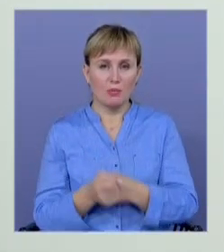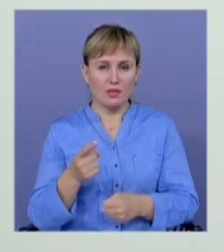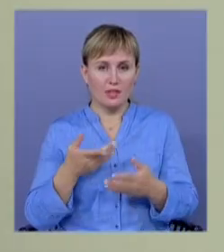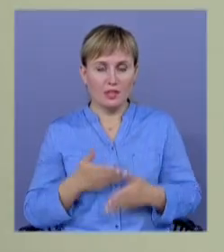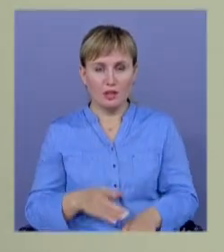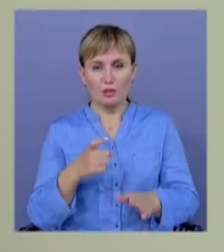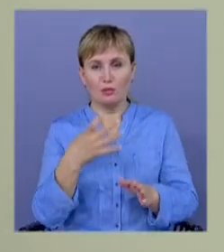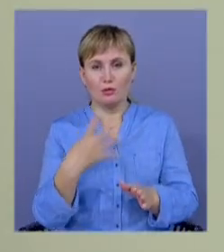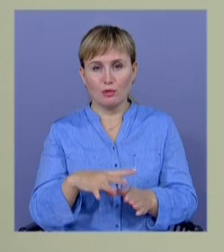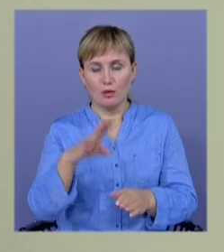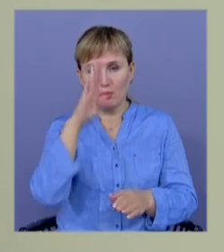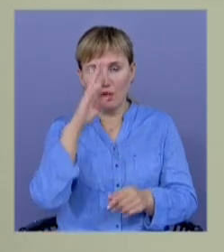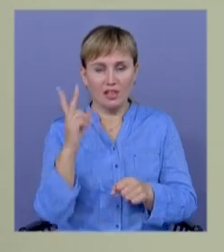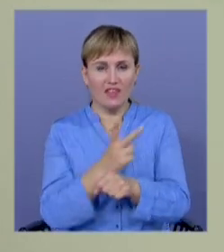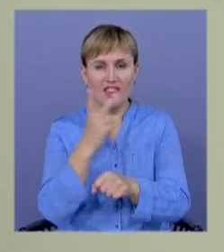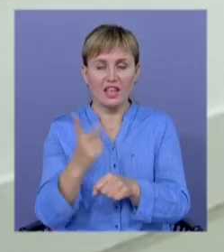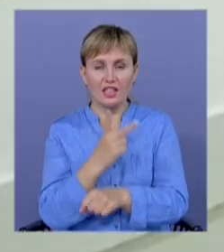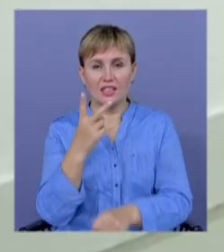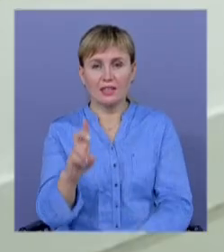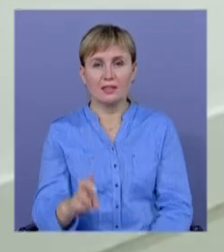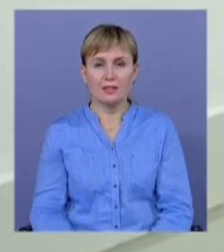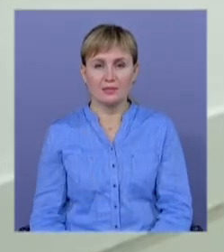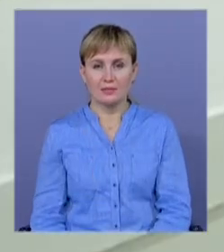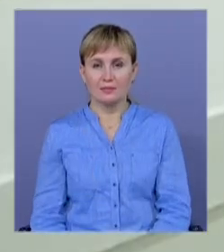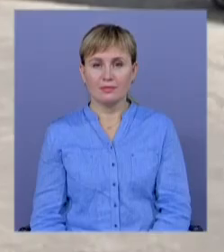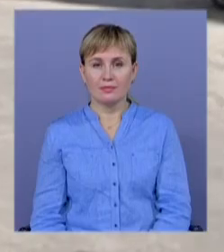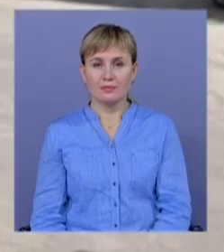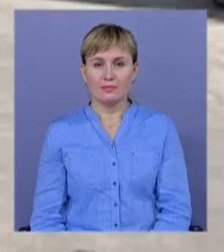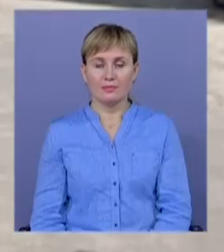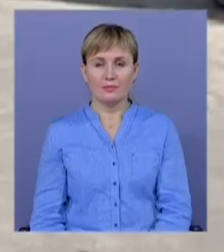свет 140 пар двойняшек. Жадра Жалдыбаева, Эльза Такчурин, телеканал Алматы.